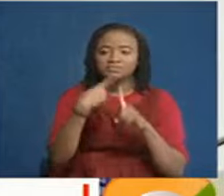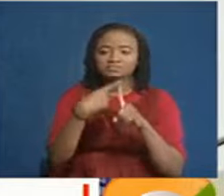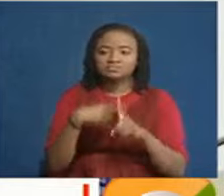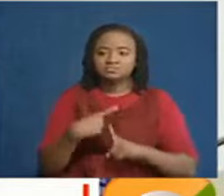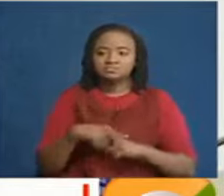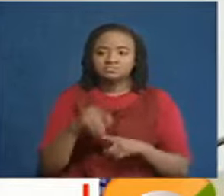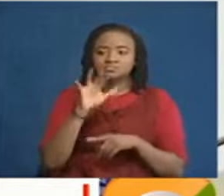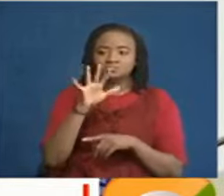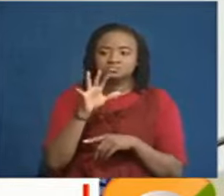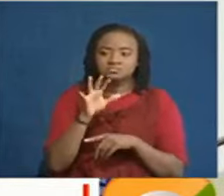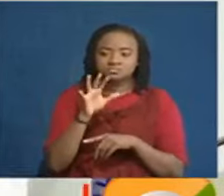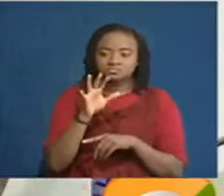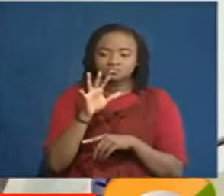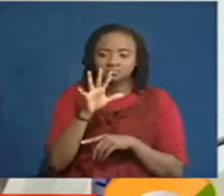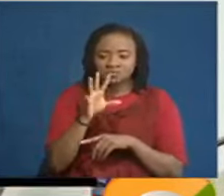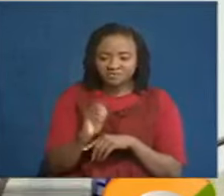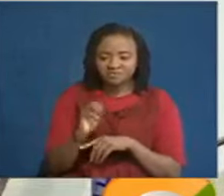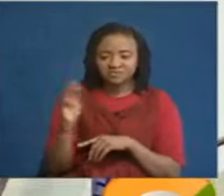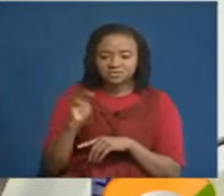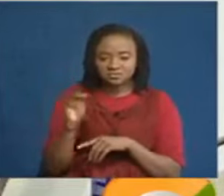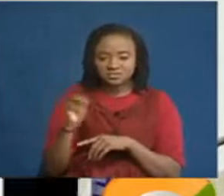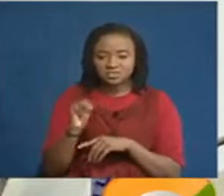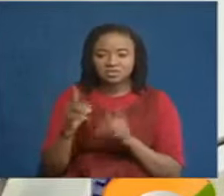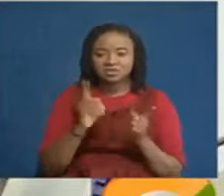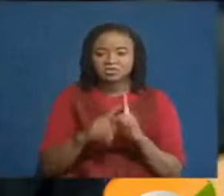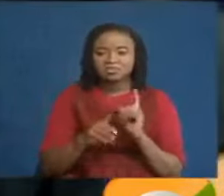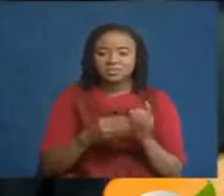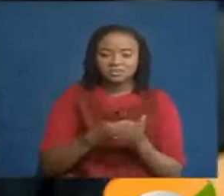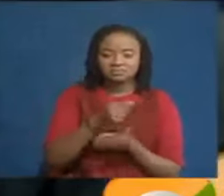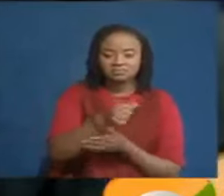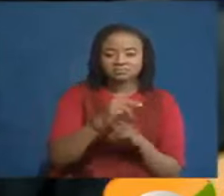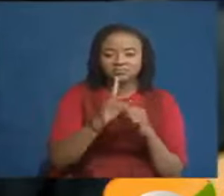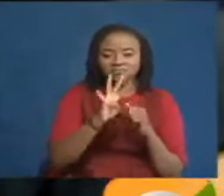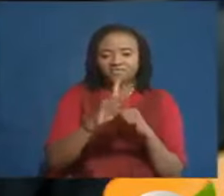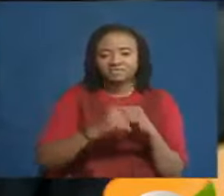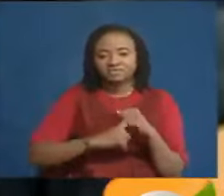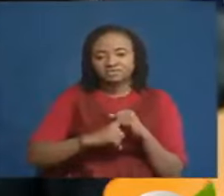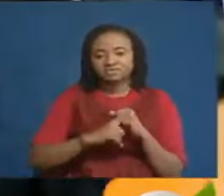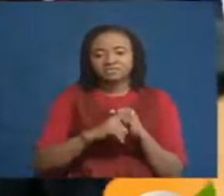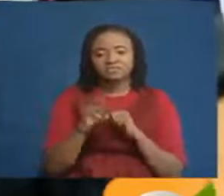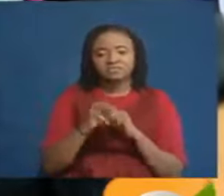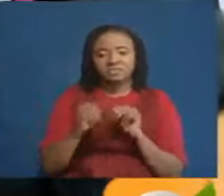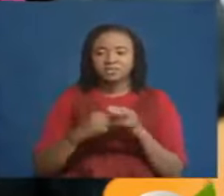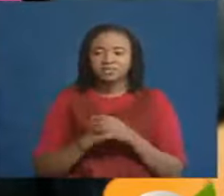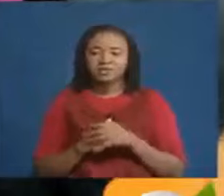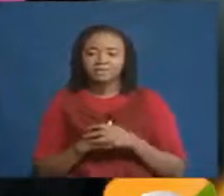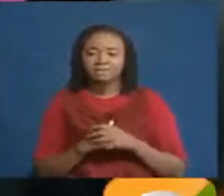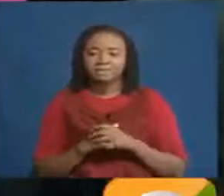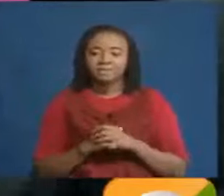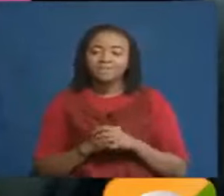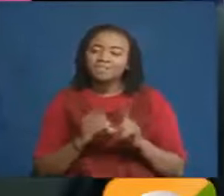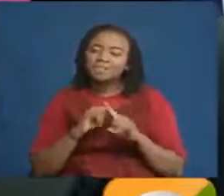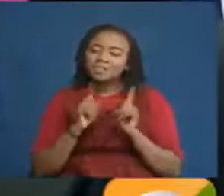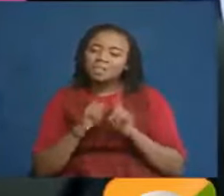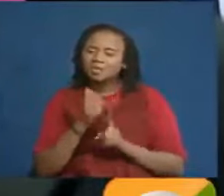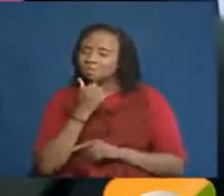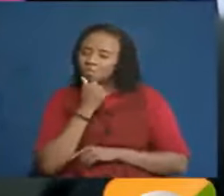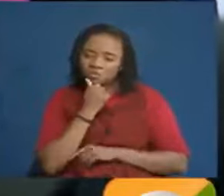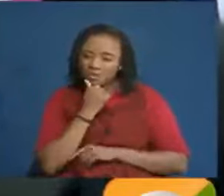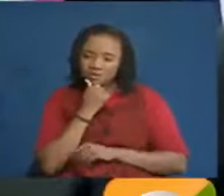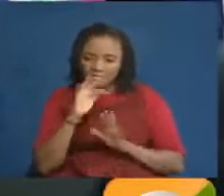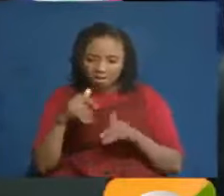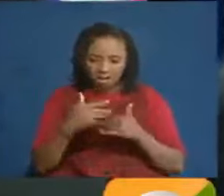contracted at 50 million and contracted at 46 million. Isitoshe, maswali zaidi yaliibuliwa kuhusu mpango wa idara hiyo